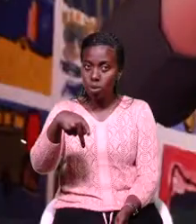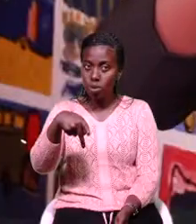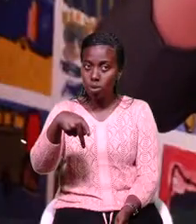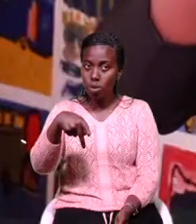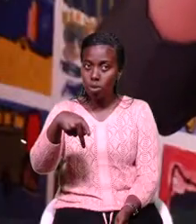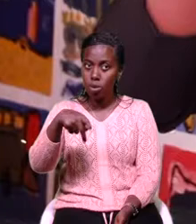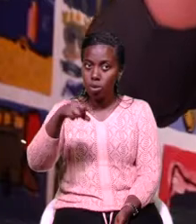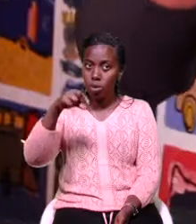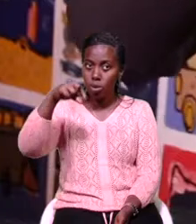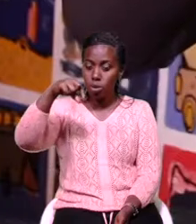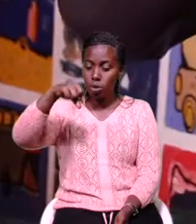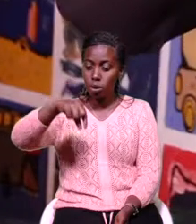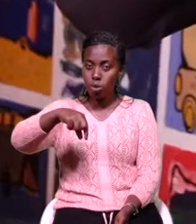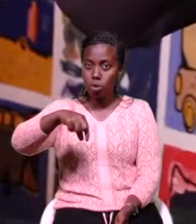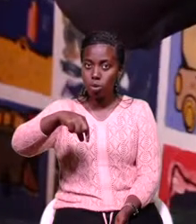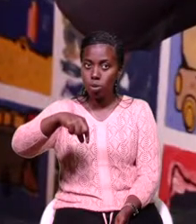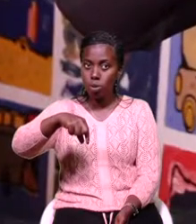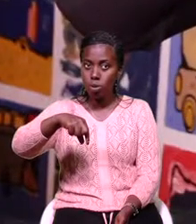Q,